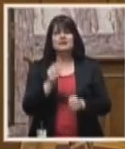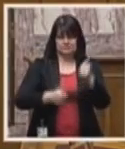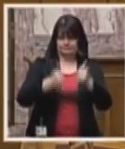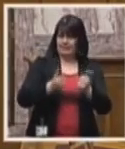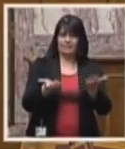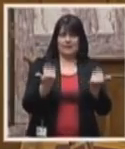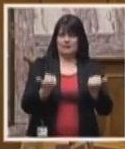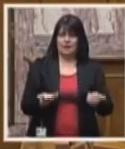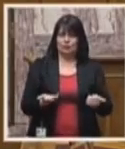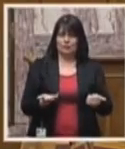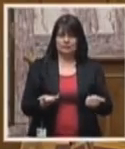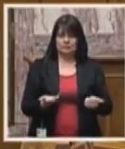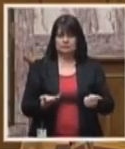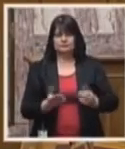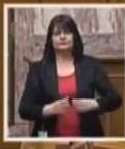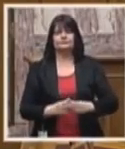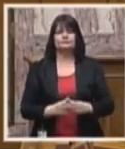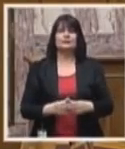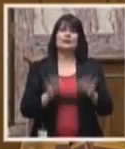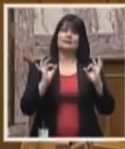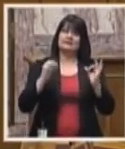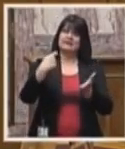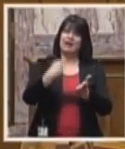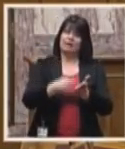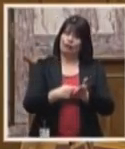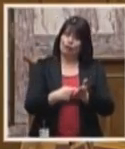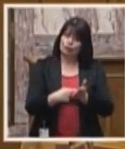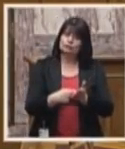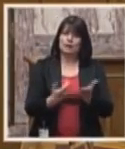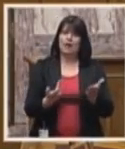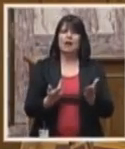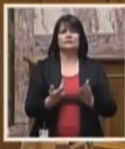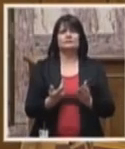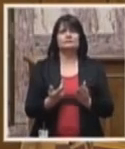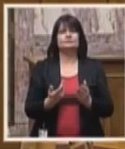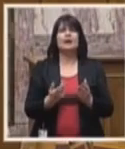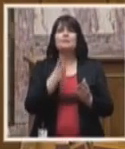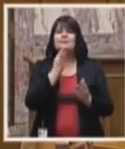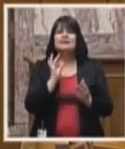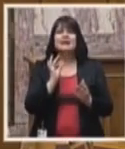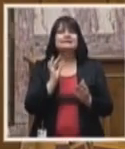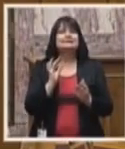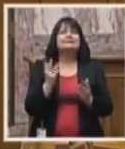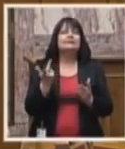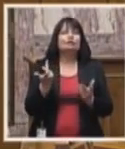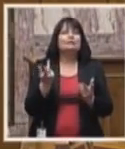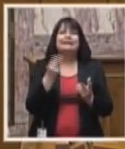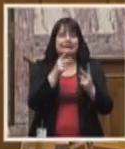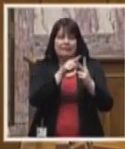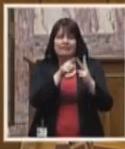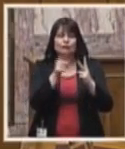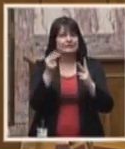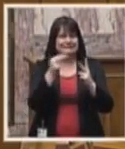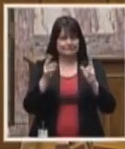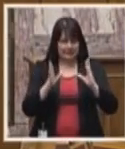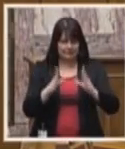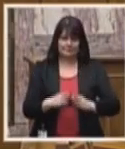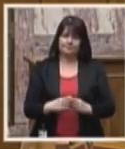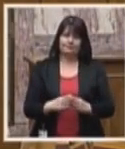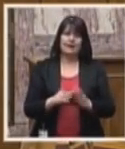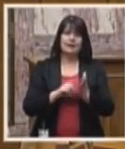μας. Βέβαια και ο φόρος μπορεί να είναι ένας παράγοντας, αλλά υπάρχει μια διπλή ανάγνωση στους φόρους. Πρώτα απ' όλα η μείωση